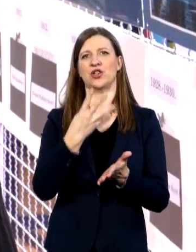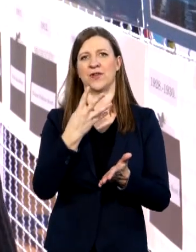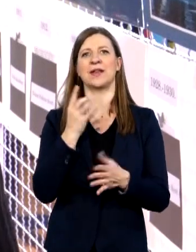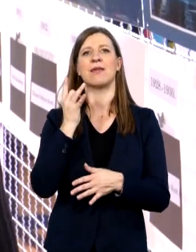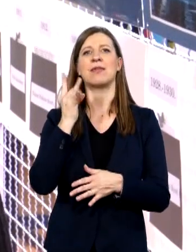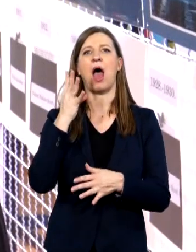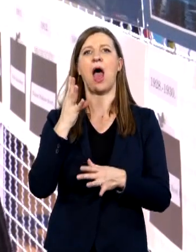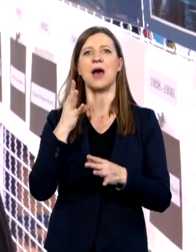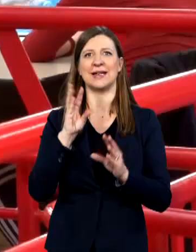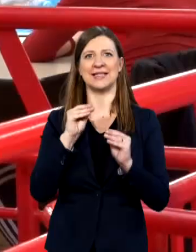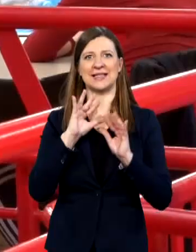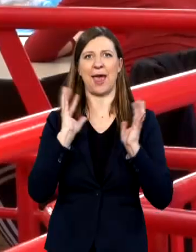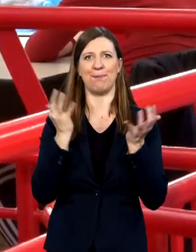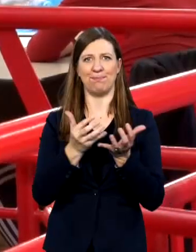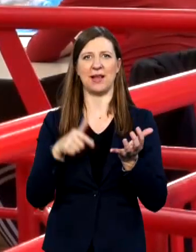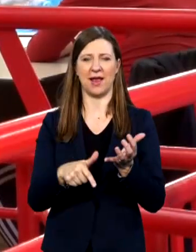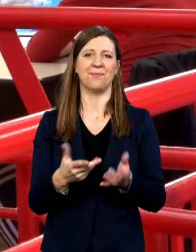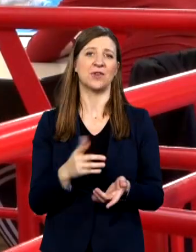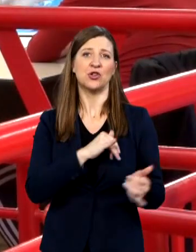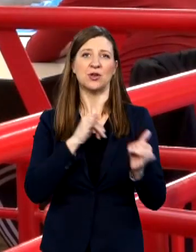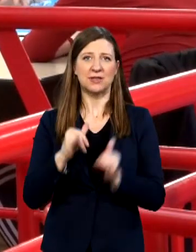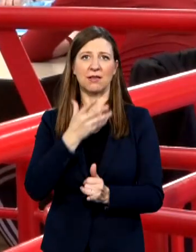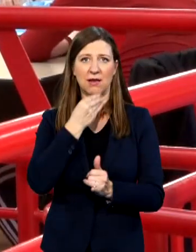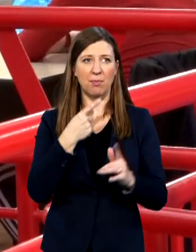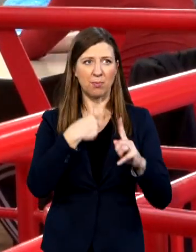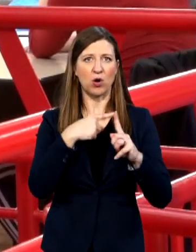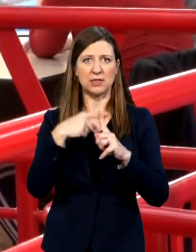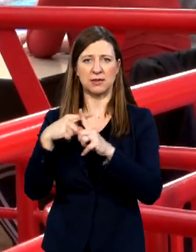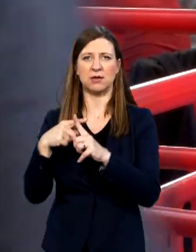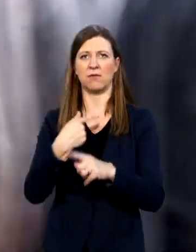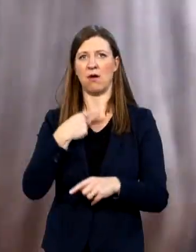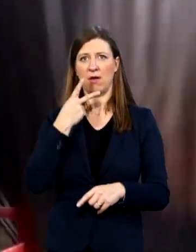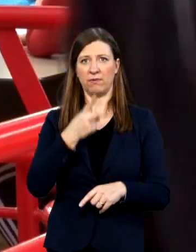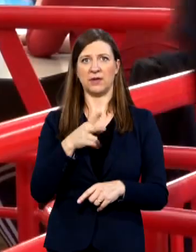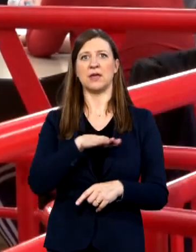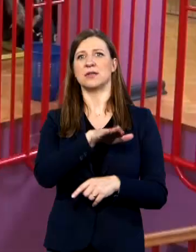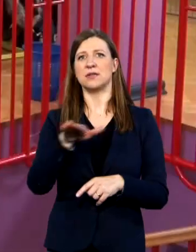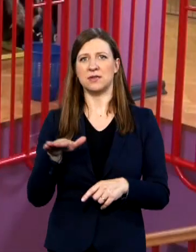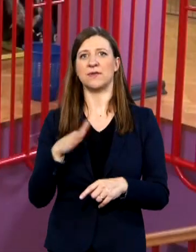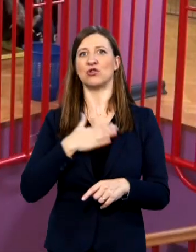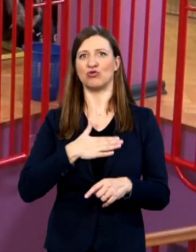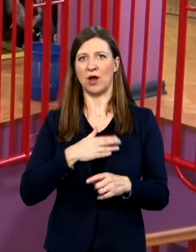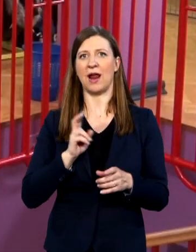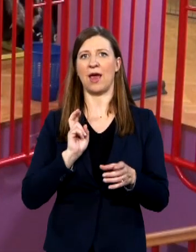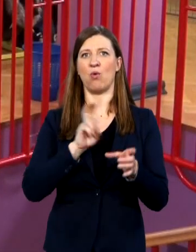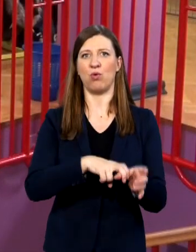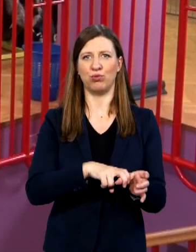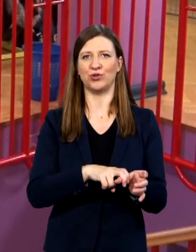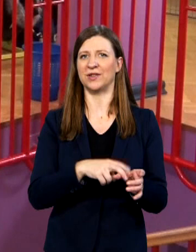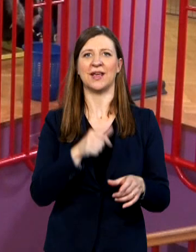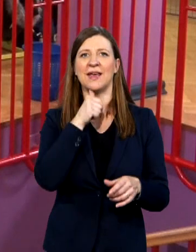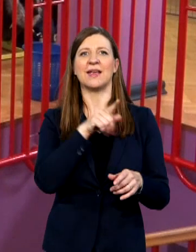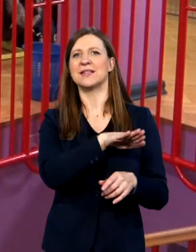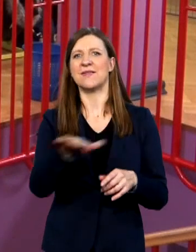evo, za kraj projekta. Djelovalo je pozitivno. Evo, vidimo da se svi zapravo žele sudjelovati,